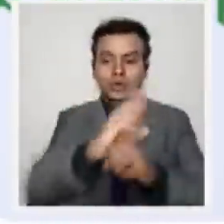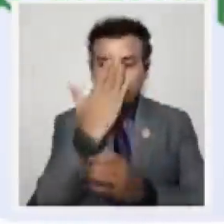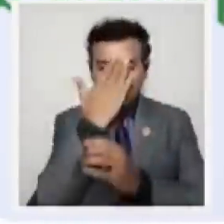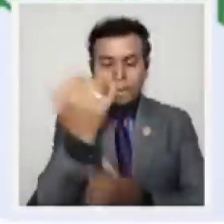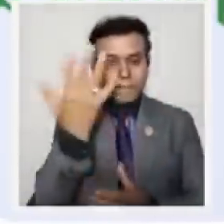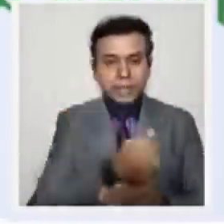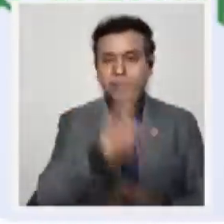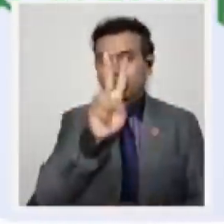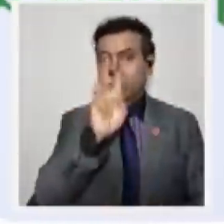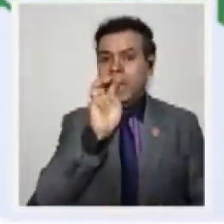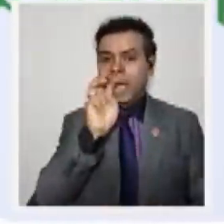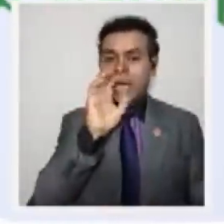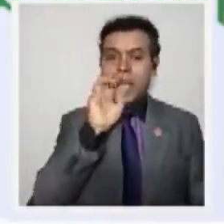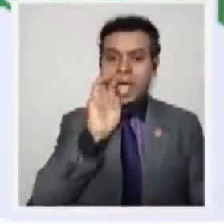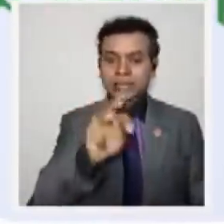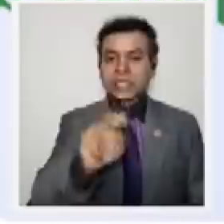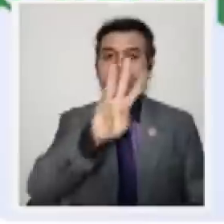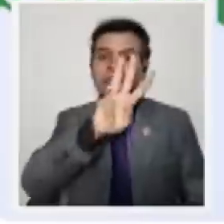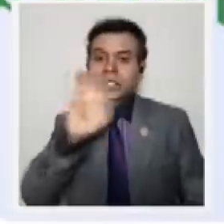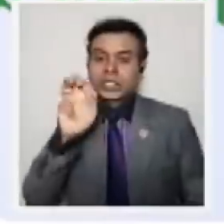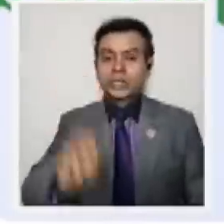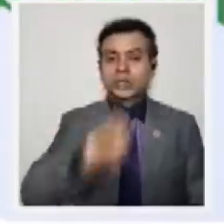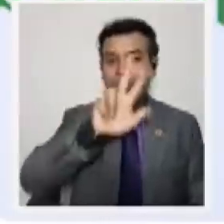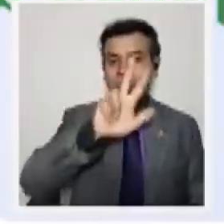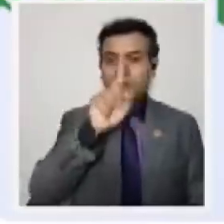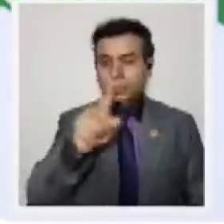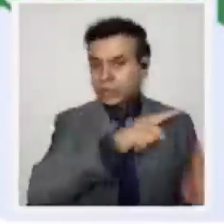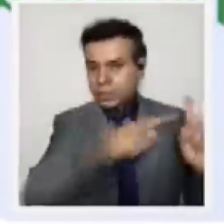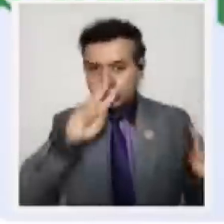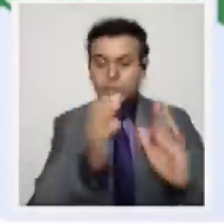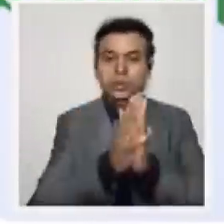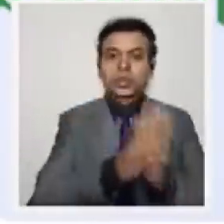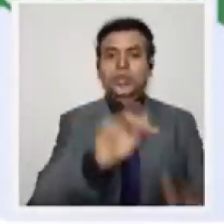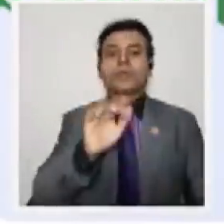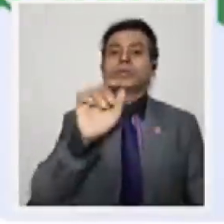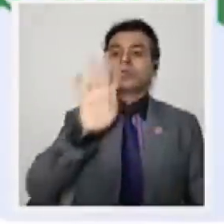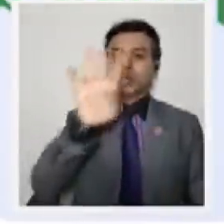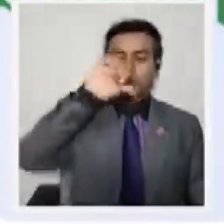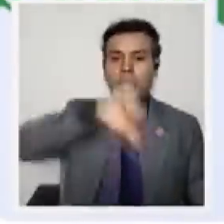3,20,369টি। যা নমুনা পরীক্ষা হয়েছে তাতে গত 24 ঘন্টায় শনাক্ত হয়েছে